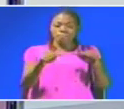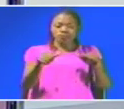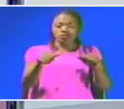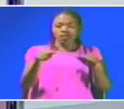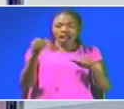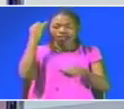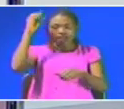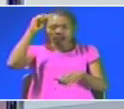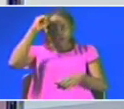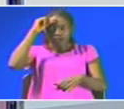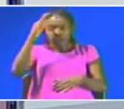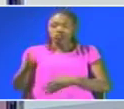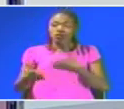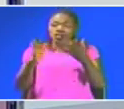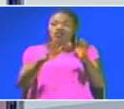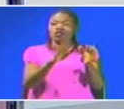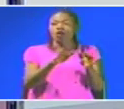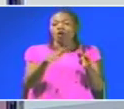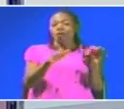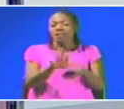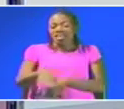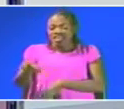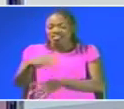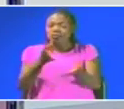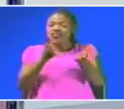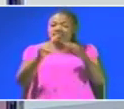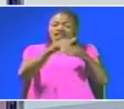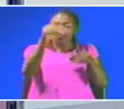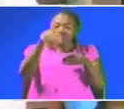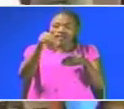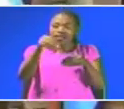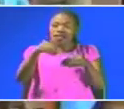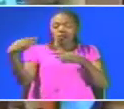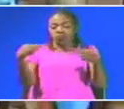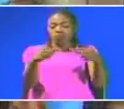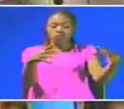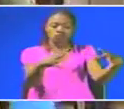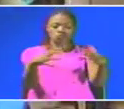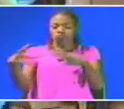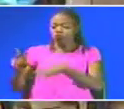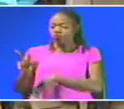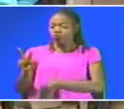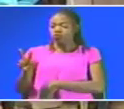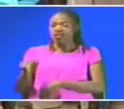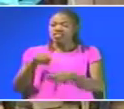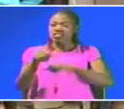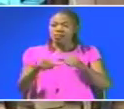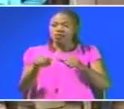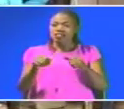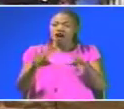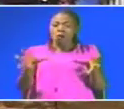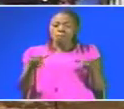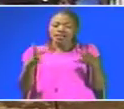kutoa nafasi za kufanyia biashara nje ya soko kuu. Ugomvi baina ya makundi hayo mawili unahusu idadi ya wateja ambao